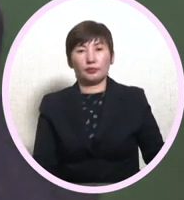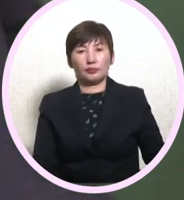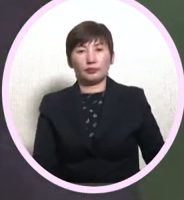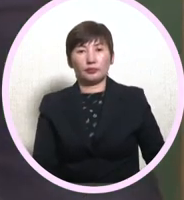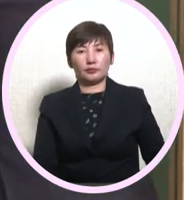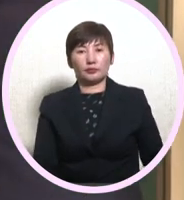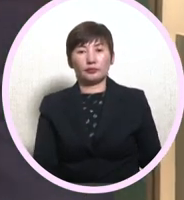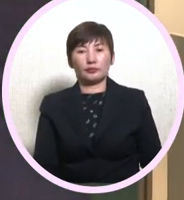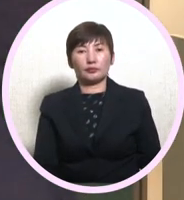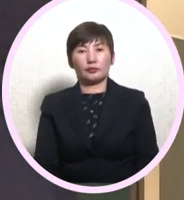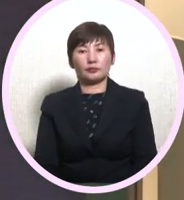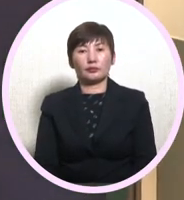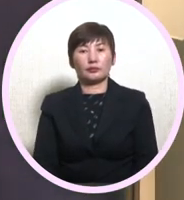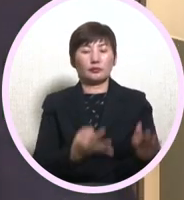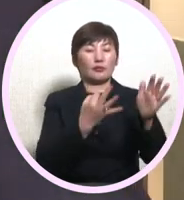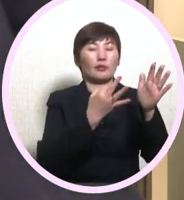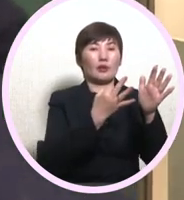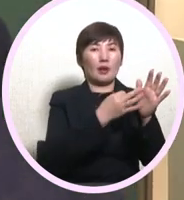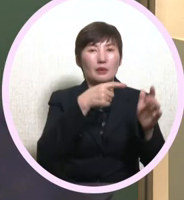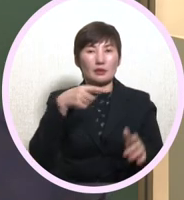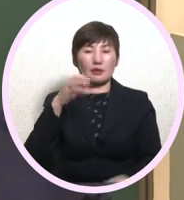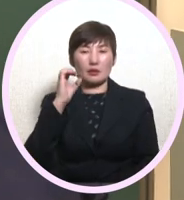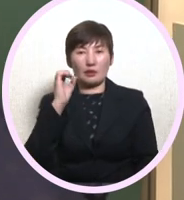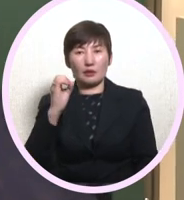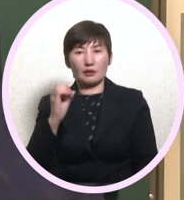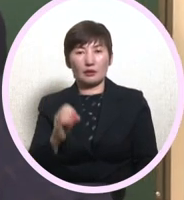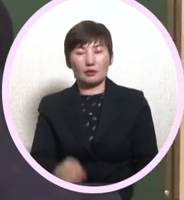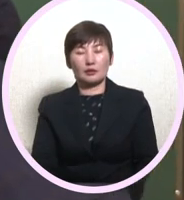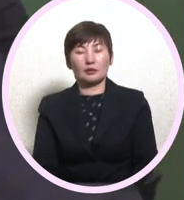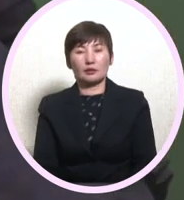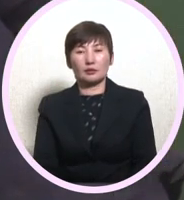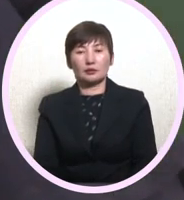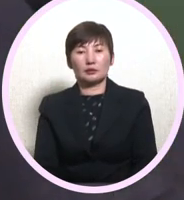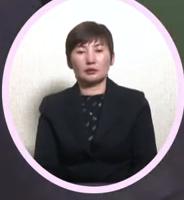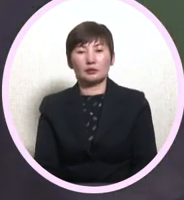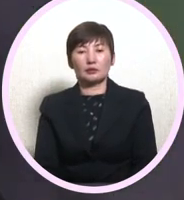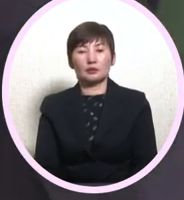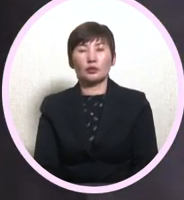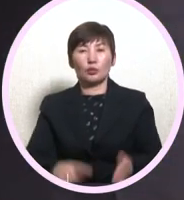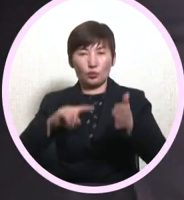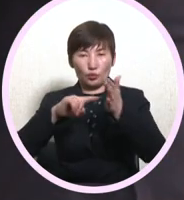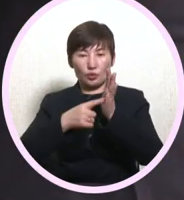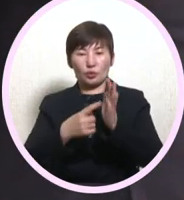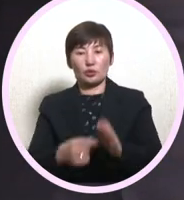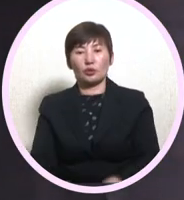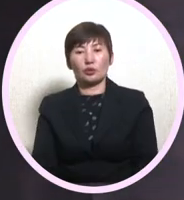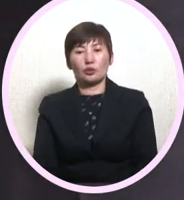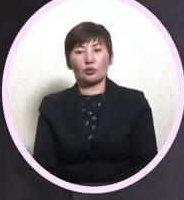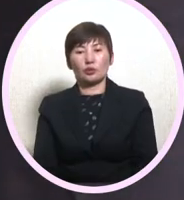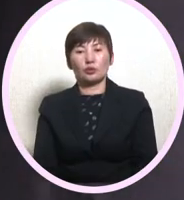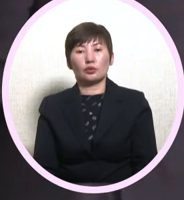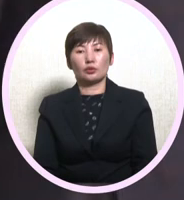За тоот гаргалт тий 8-аас тэг хэсэ. 8 метр секунд үрчэн. За 7